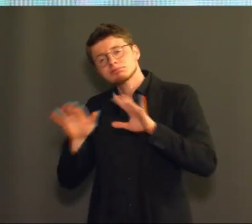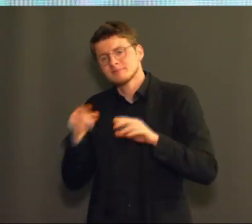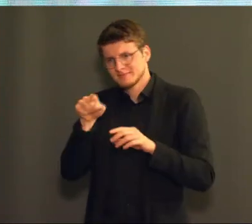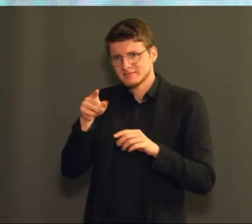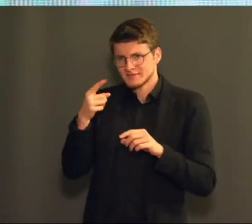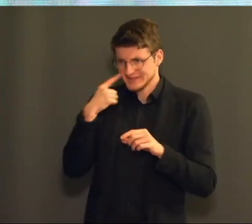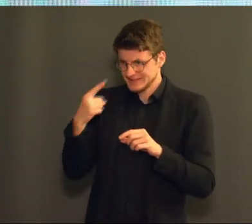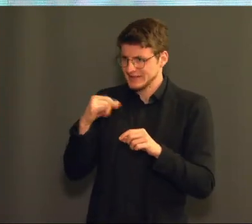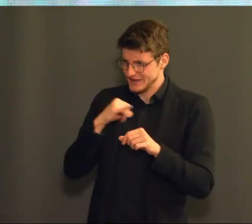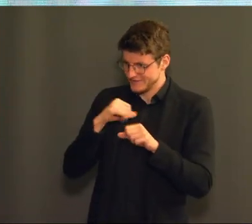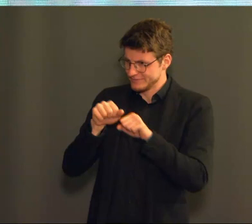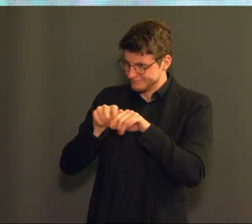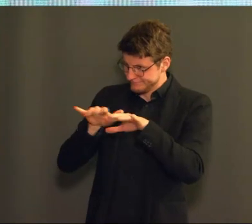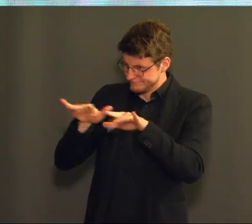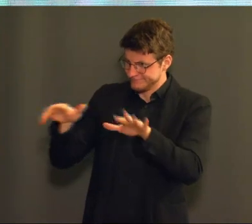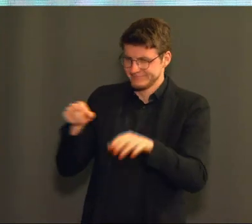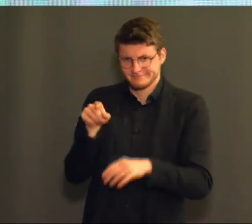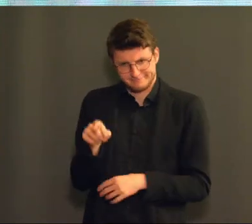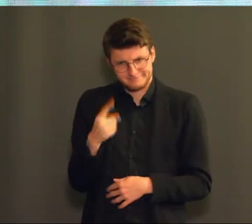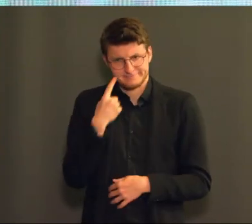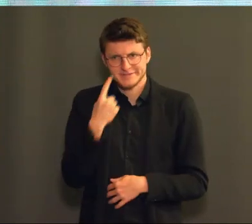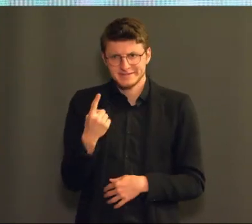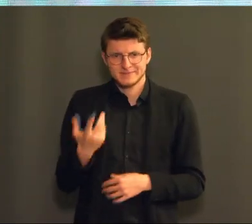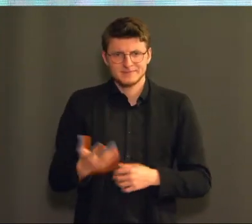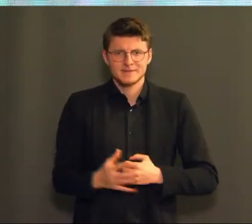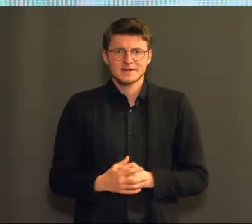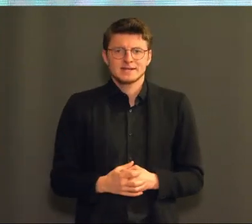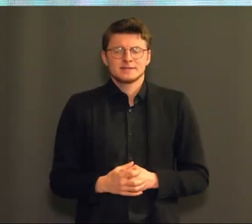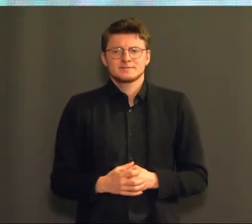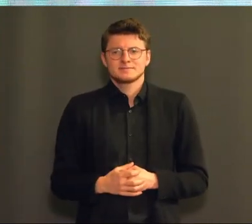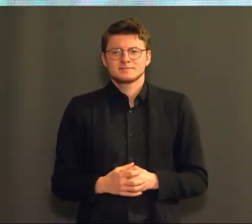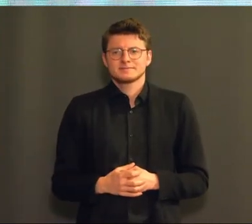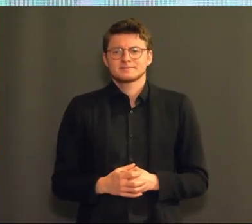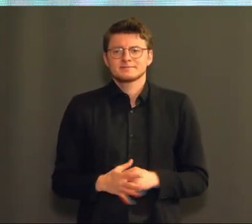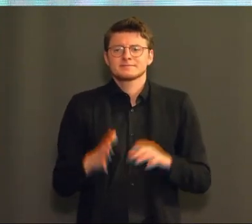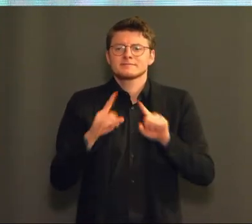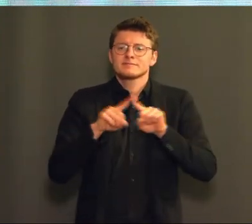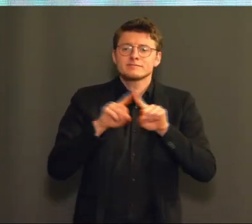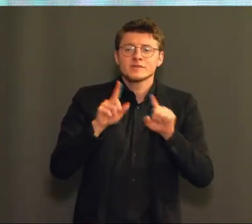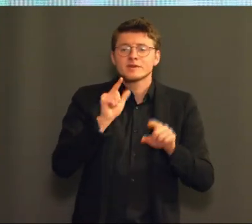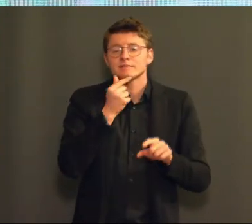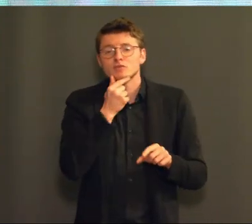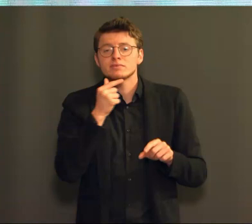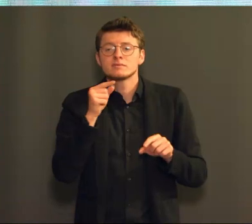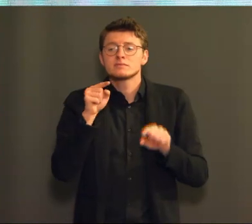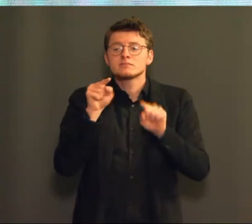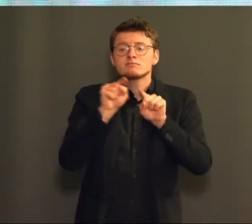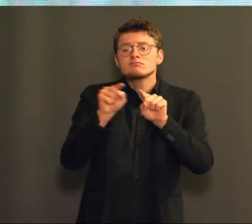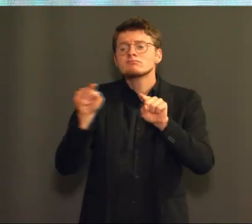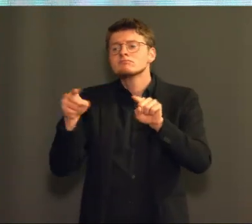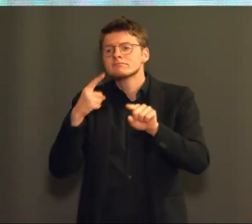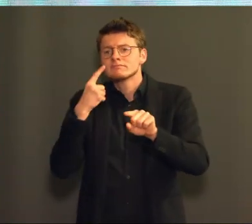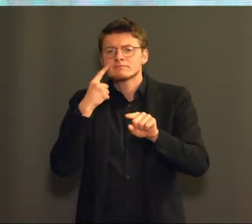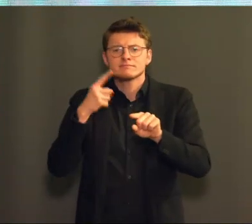virus onder de bevolking. Van deze verschillende beroepen is de incidentie het